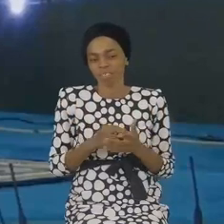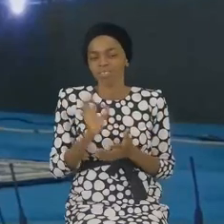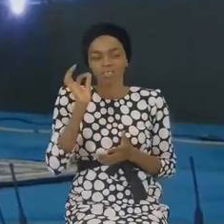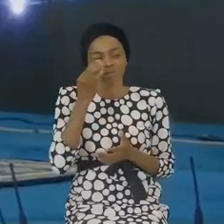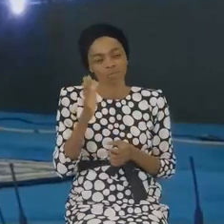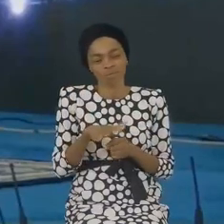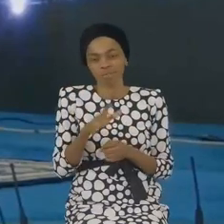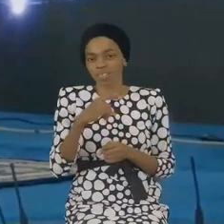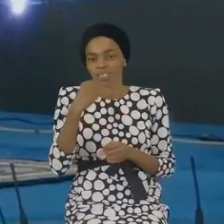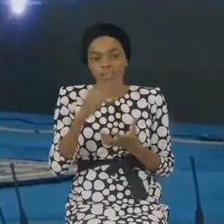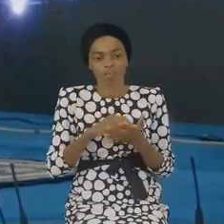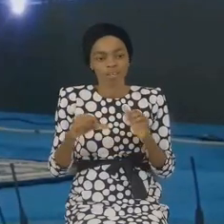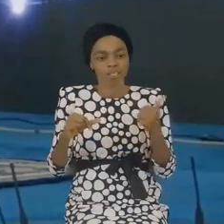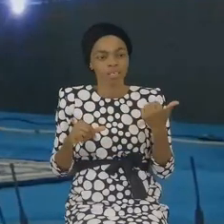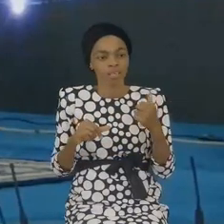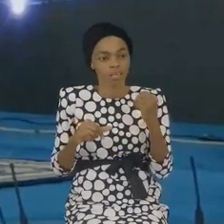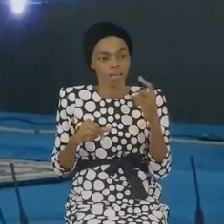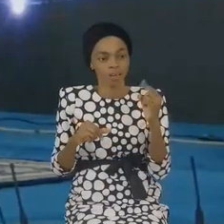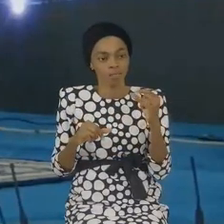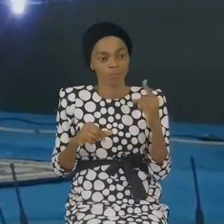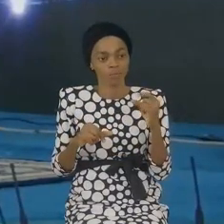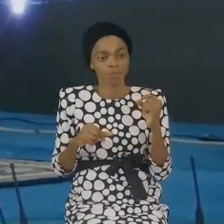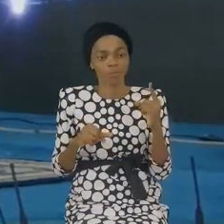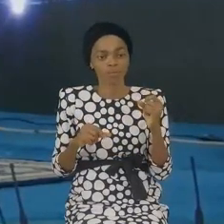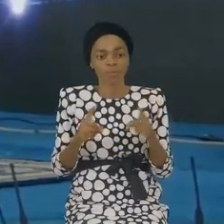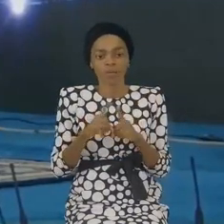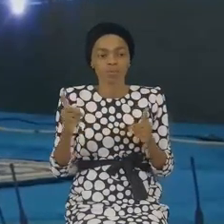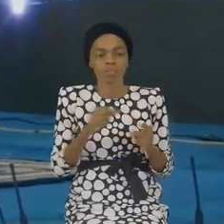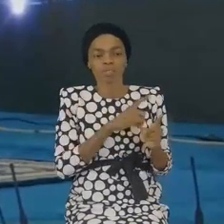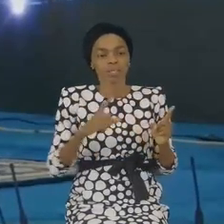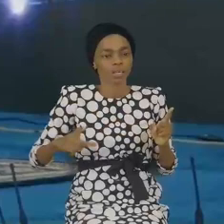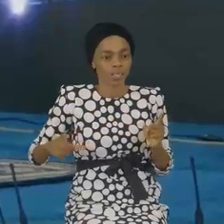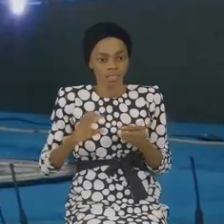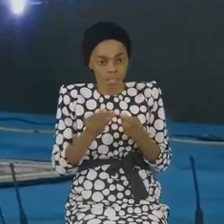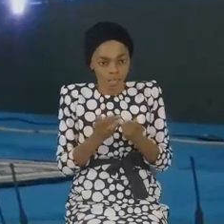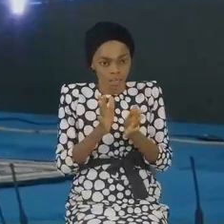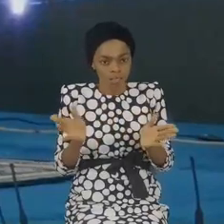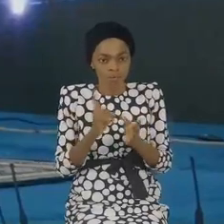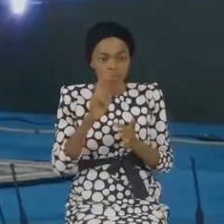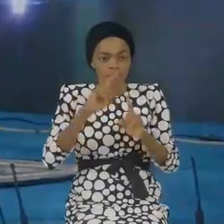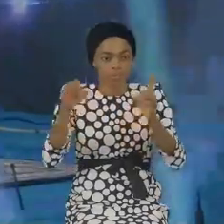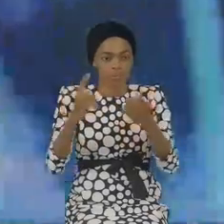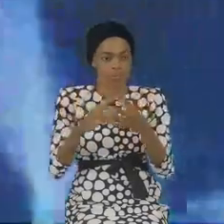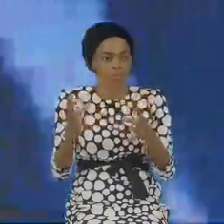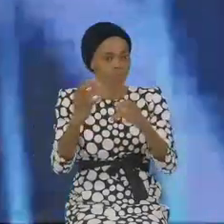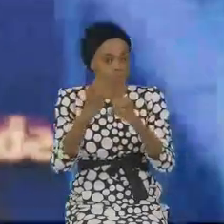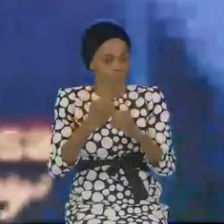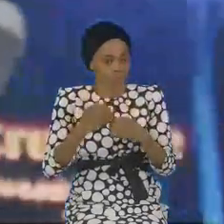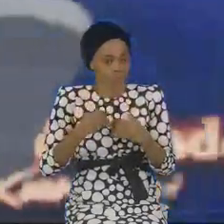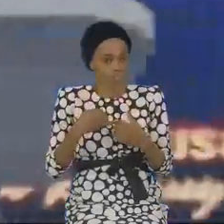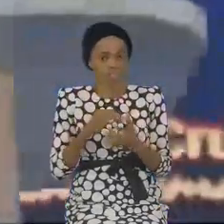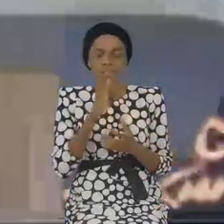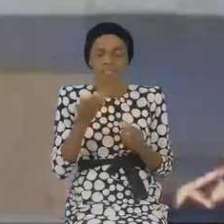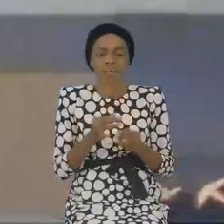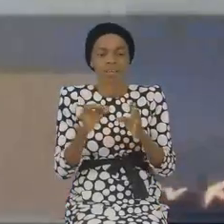Verset 11. Le pays que vous allez posséder est un pays de montagnes et de vallées et qui